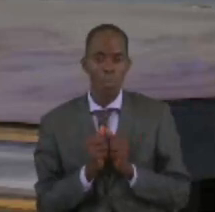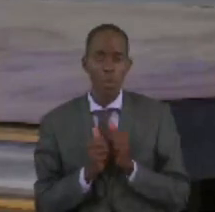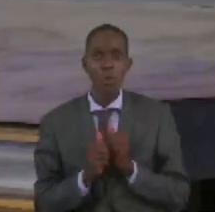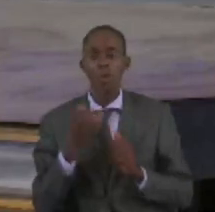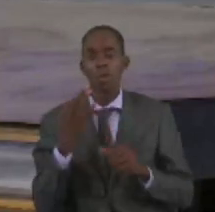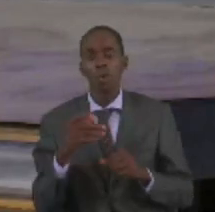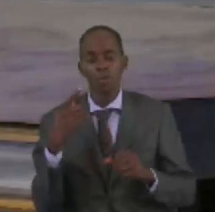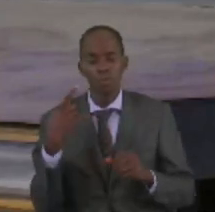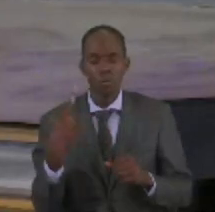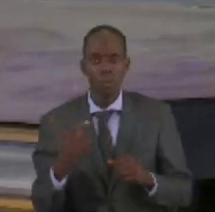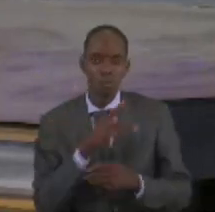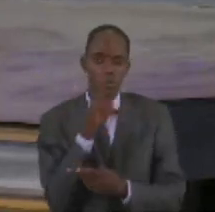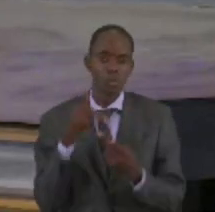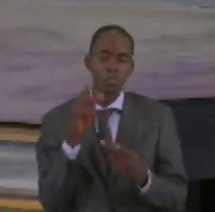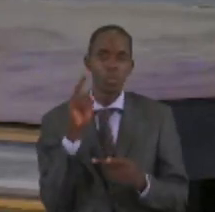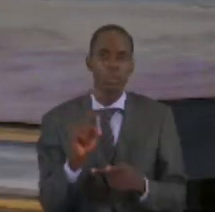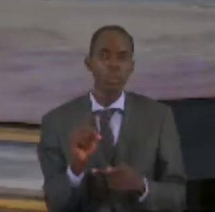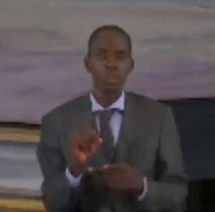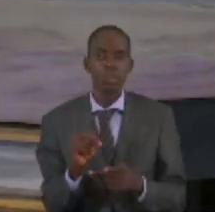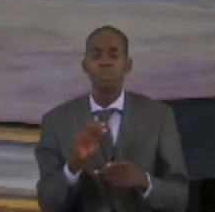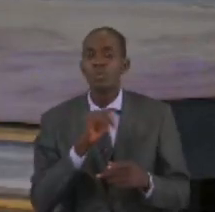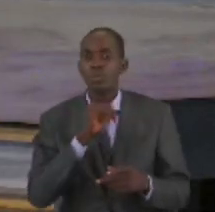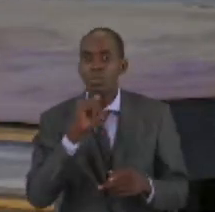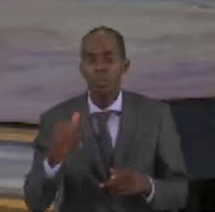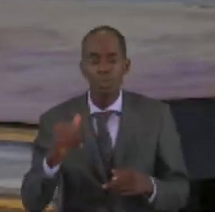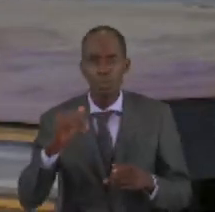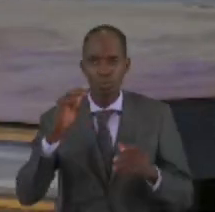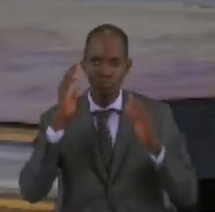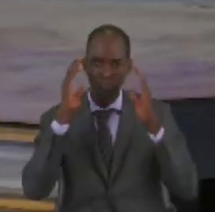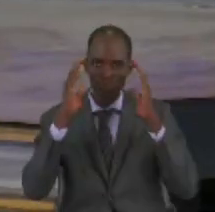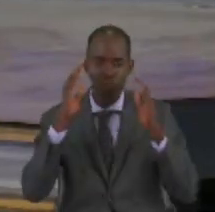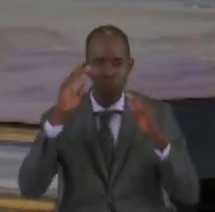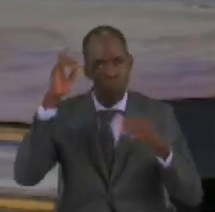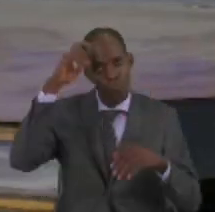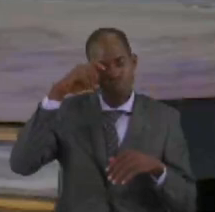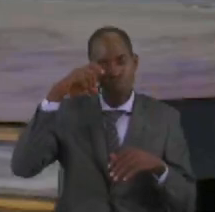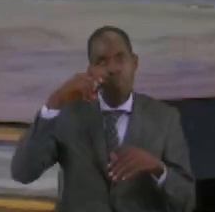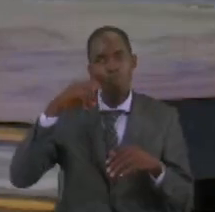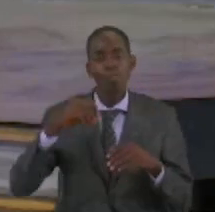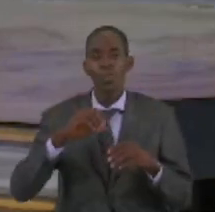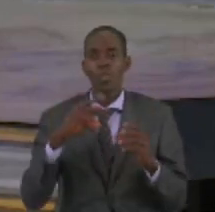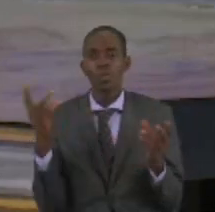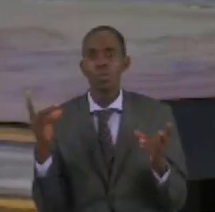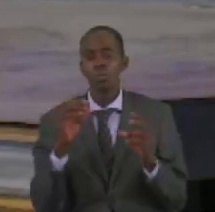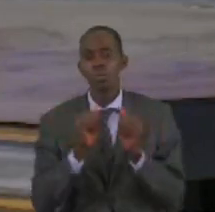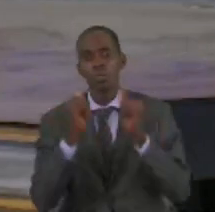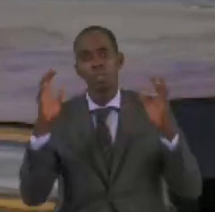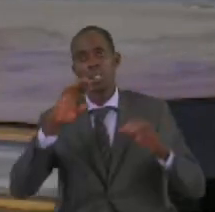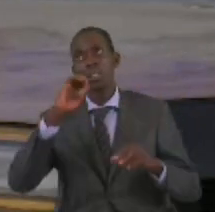sans aucun lait d'affection, c'est la religion. Oui, la religion, oui,